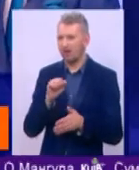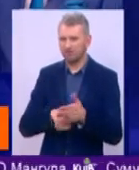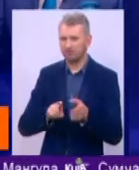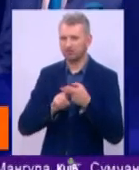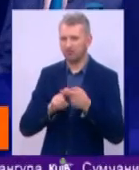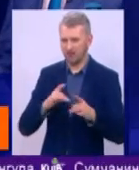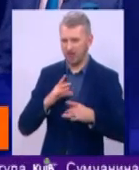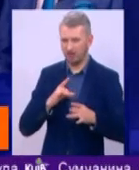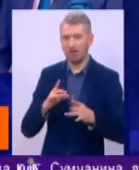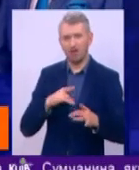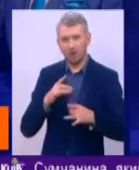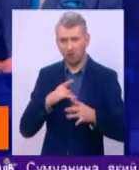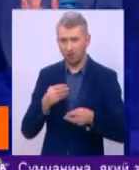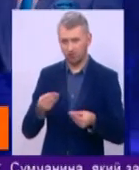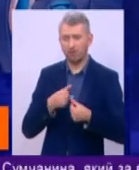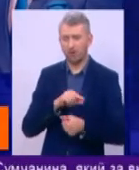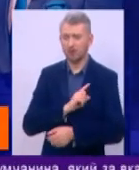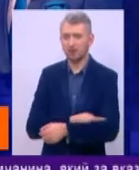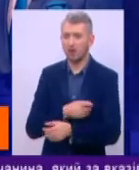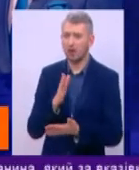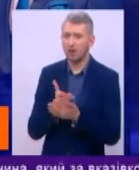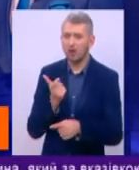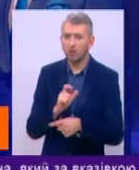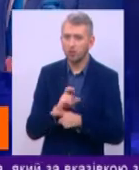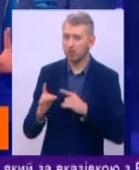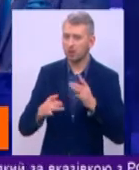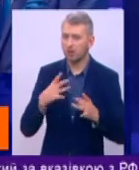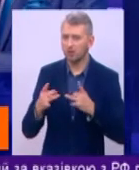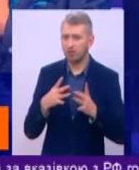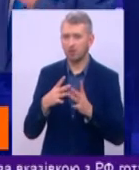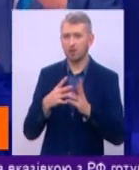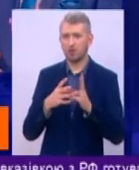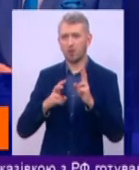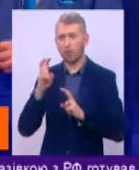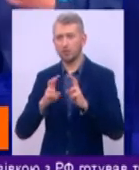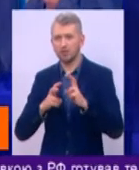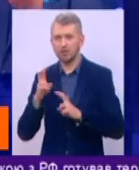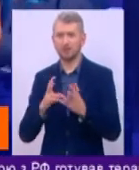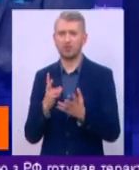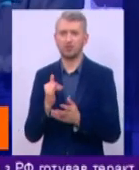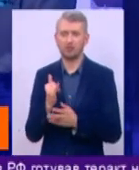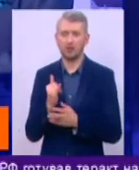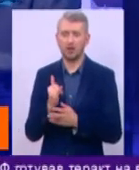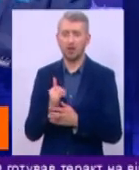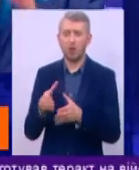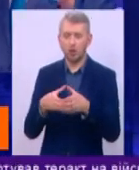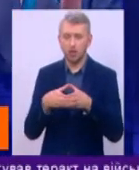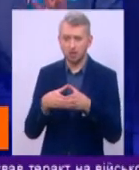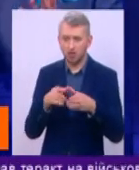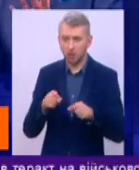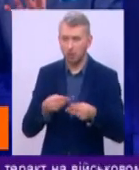що нервуєш, воно впливає. Є дуже нервові і виробництва, і, ну звичайно, там і колектив впливає,